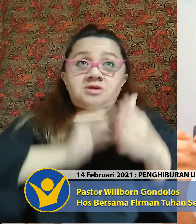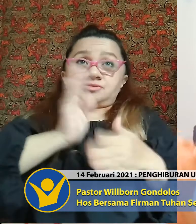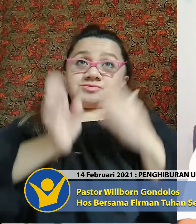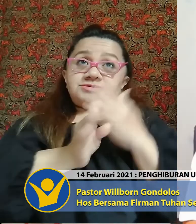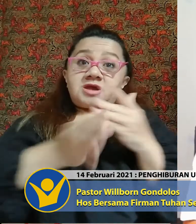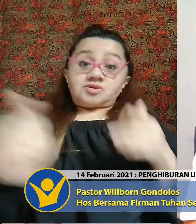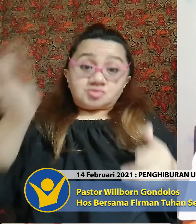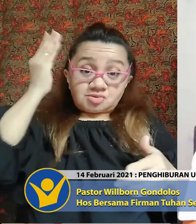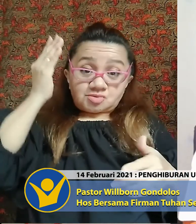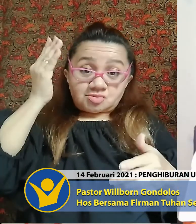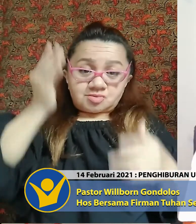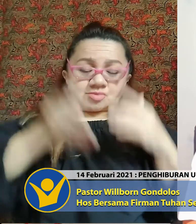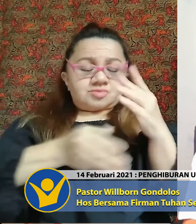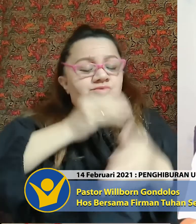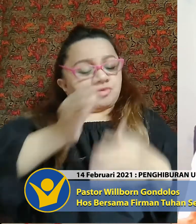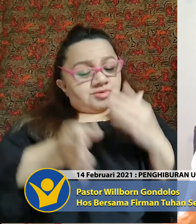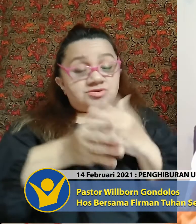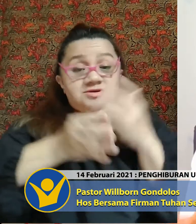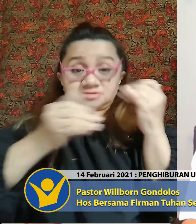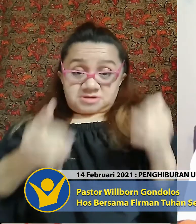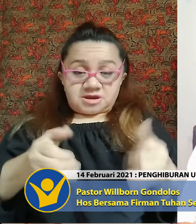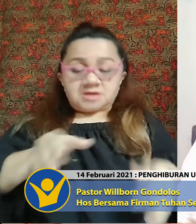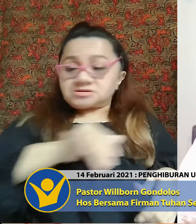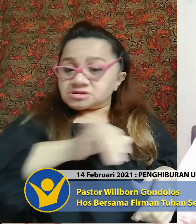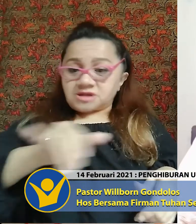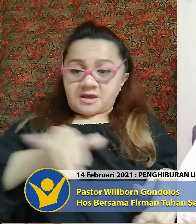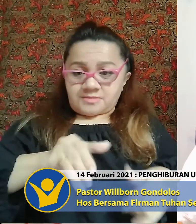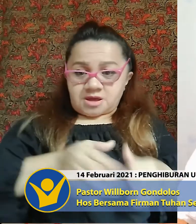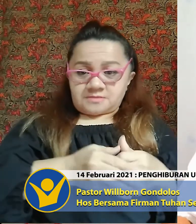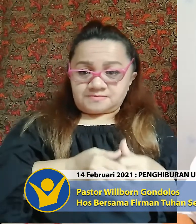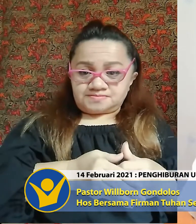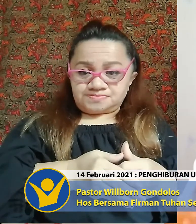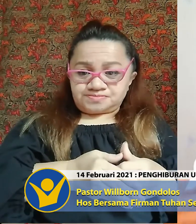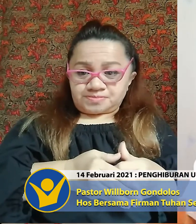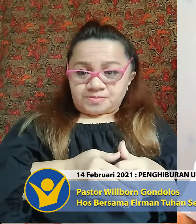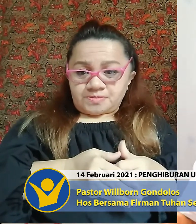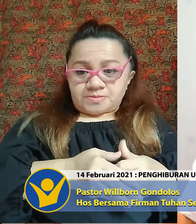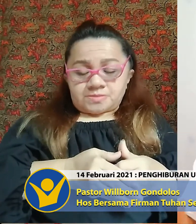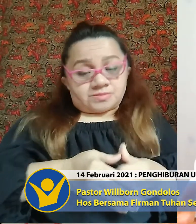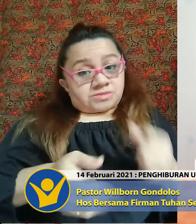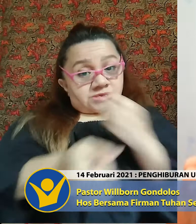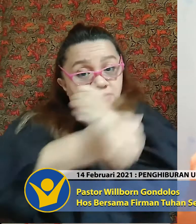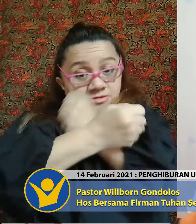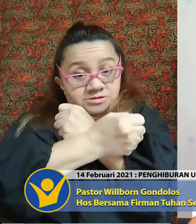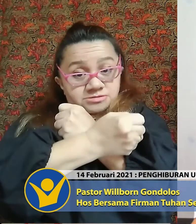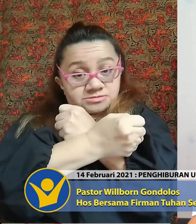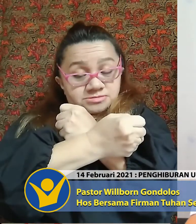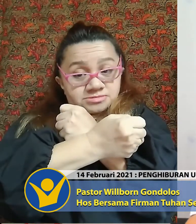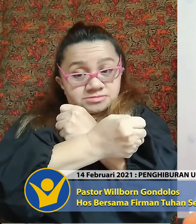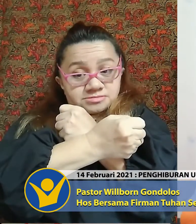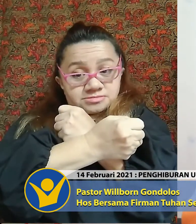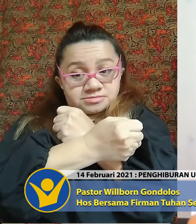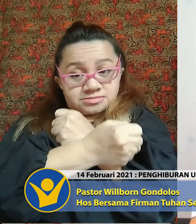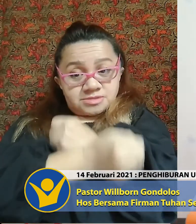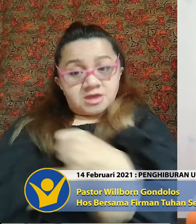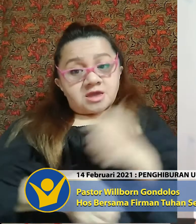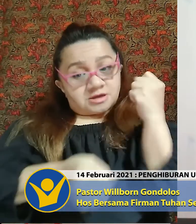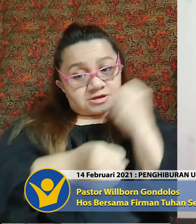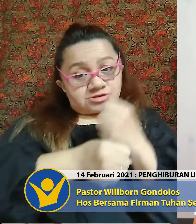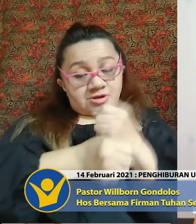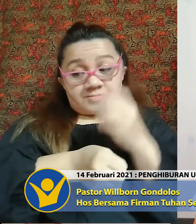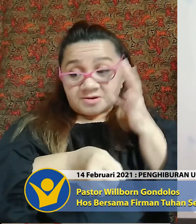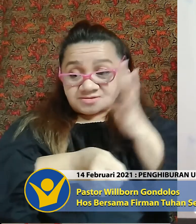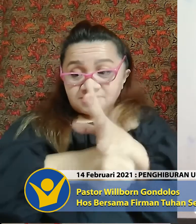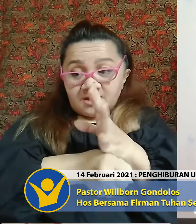kerja paksa, dan penderitaan. Namun janji kelepasan bagi mereka telah diberitahu